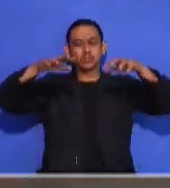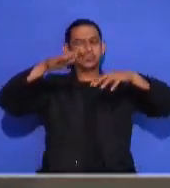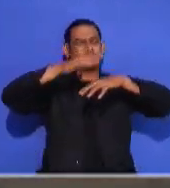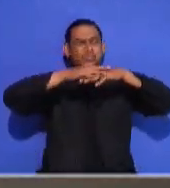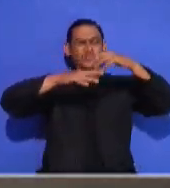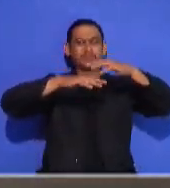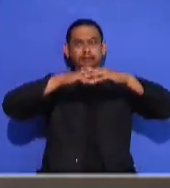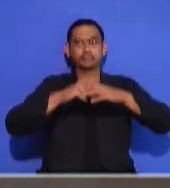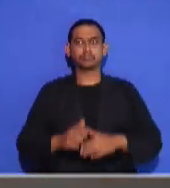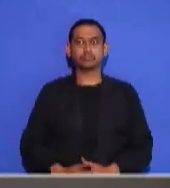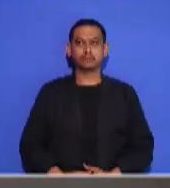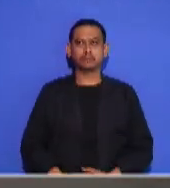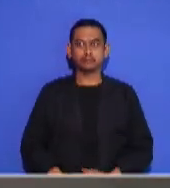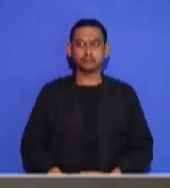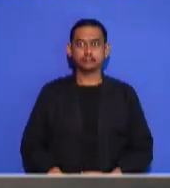demikian Yogyakarta melaporkan